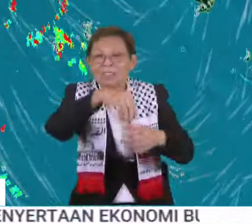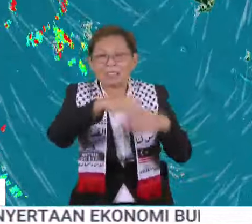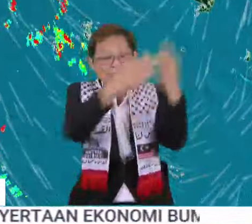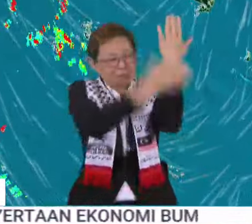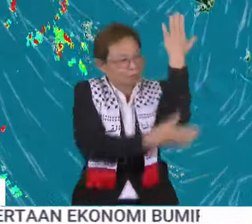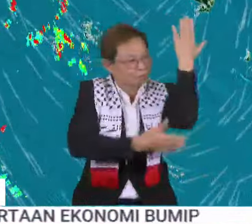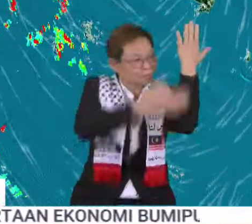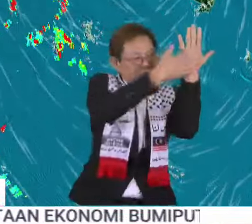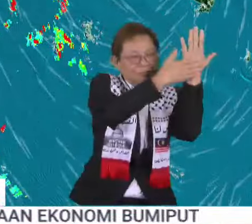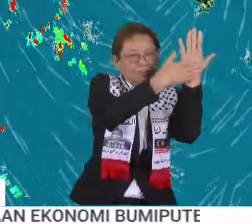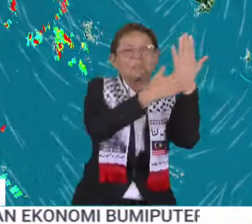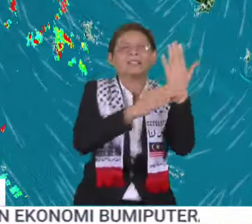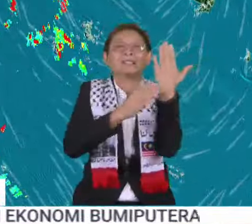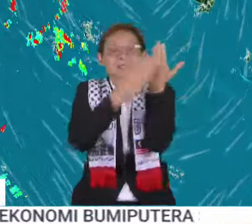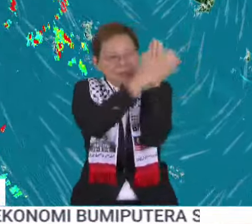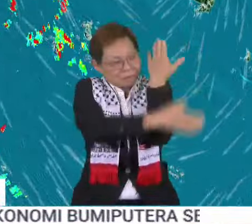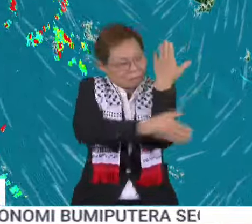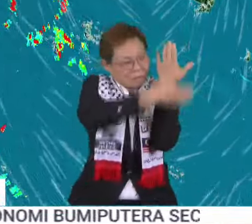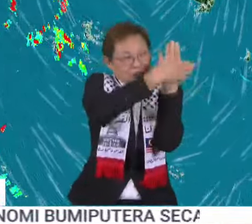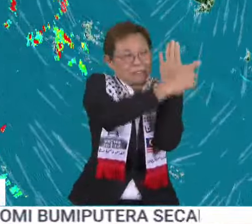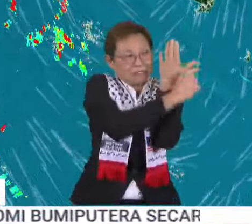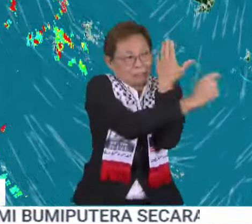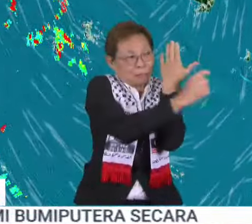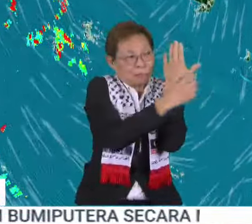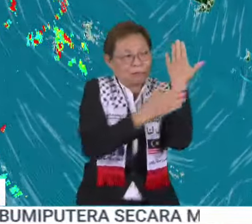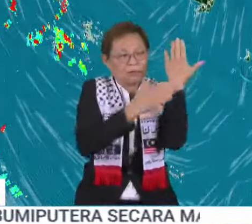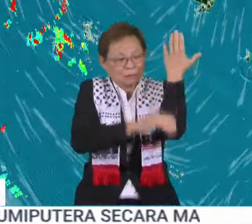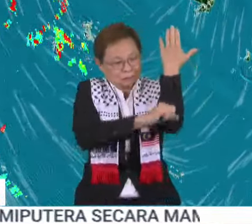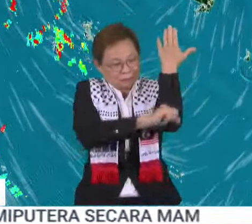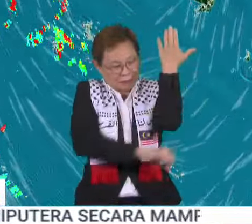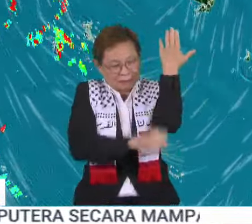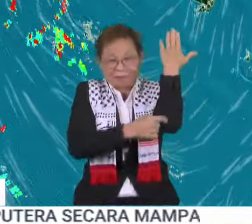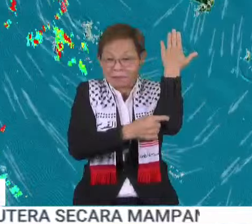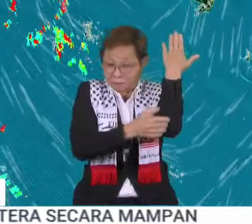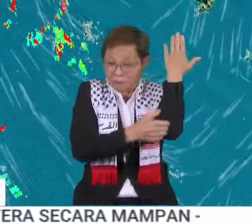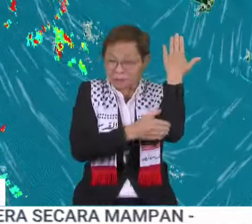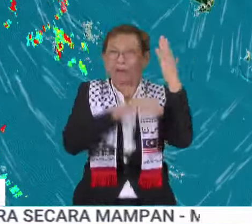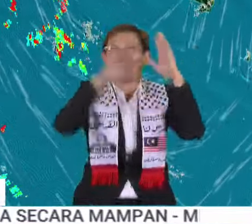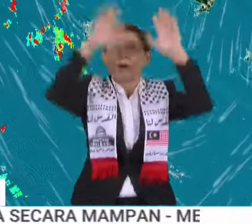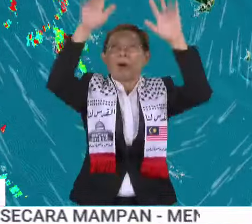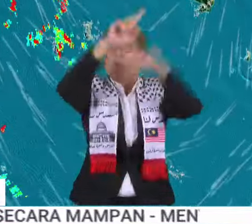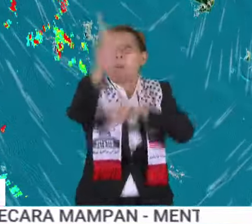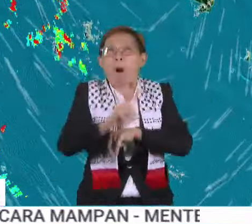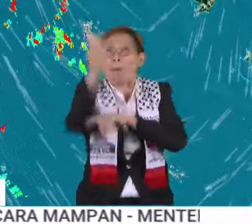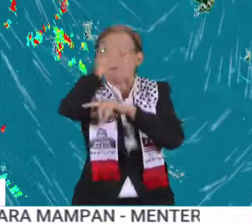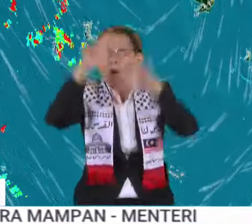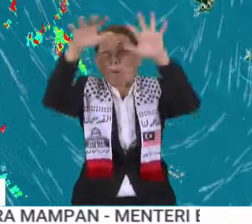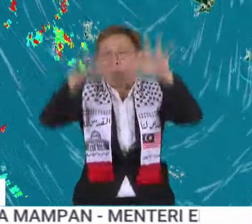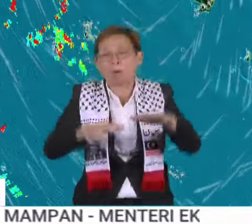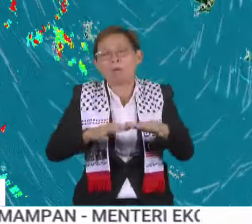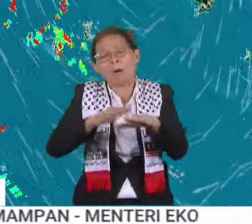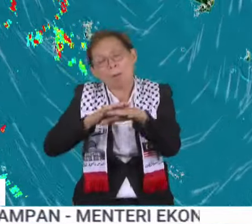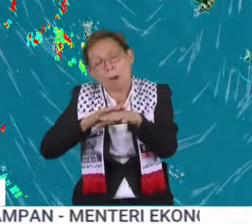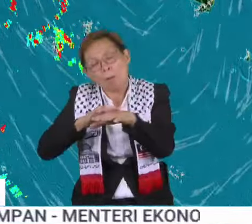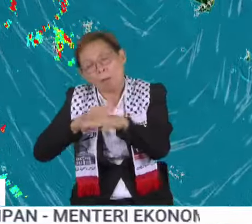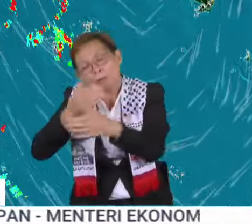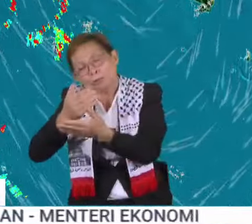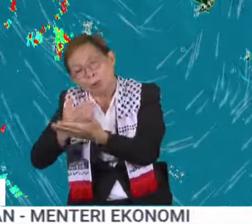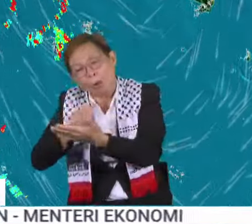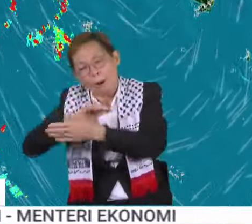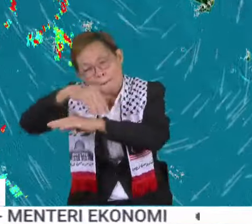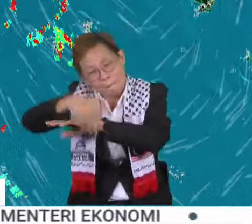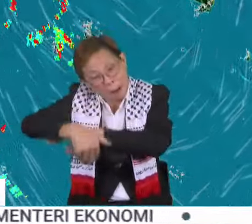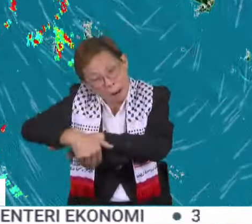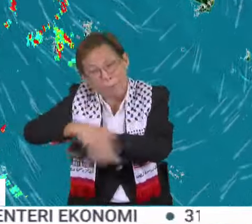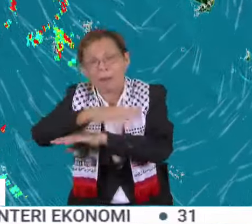pedalaman, di sekitar pantai timur dan juga di selatan semenanjung. Ribut petir yang berlaku untuk kebanyakan kawasan ini akan beransur reda menjelang awal